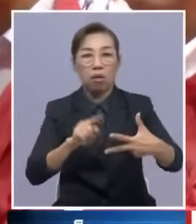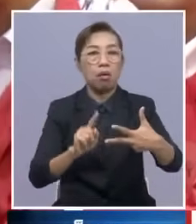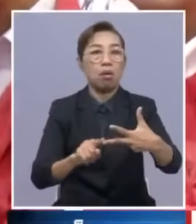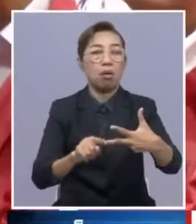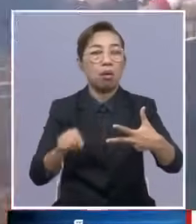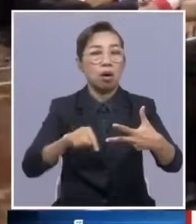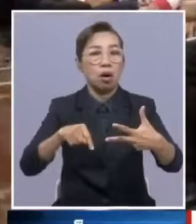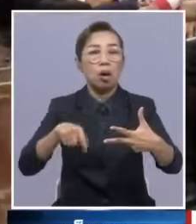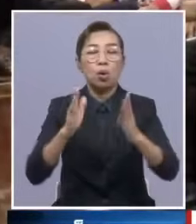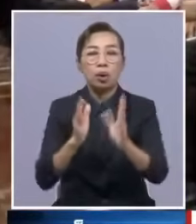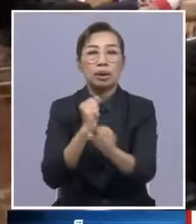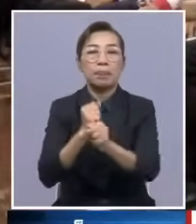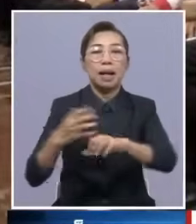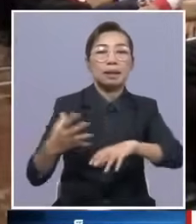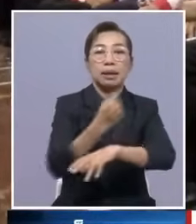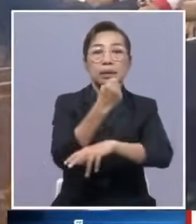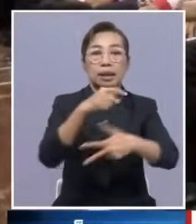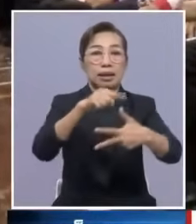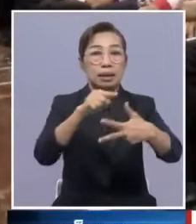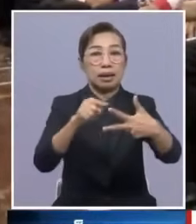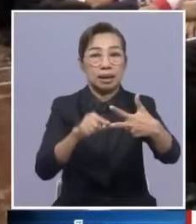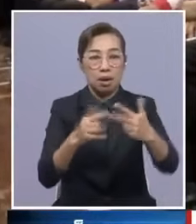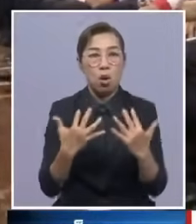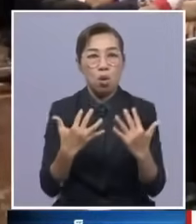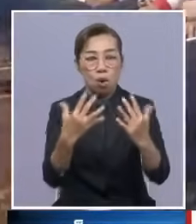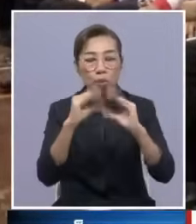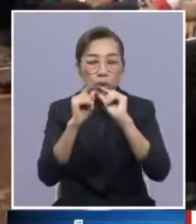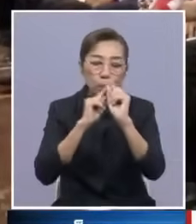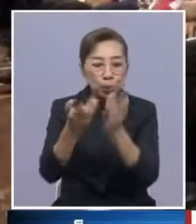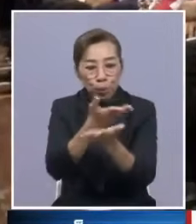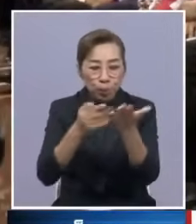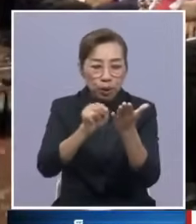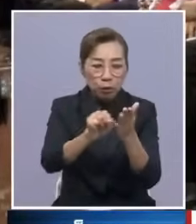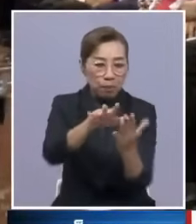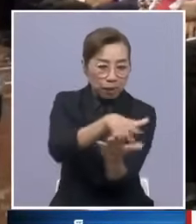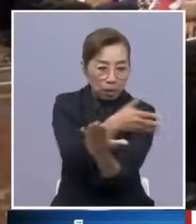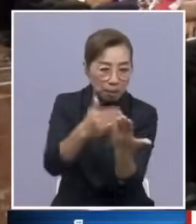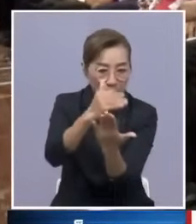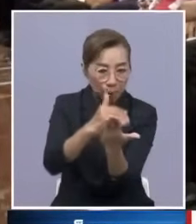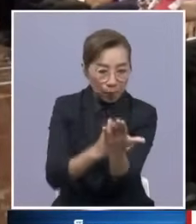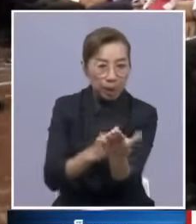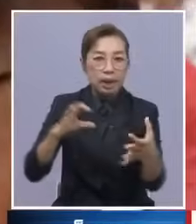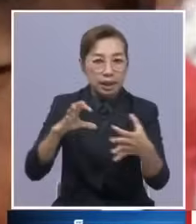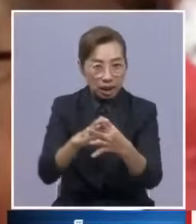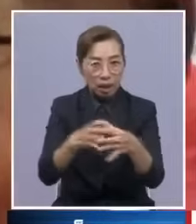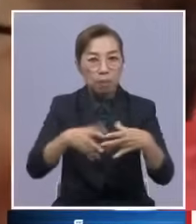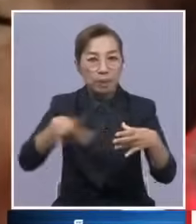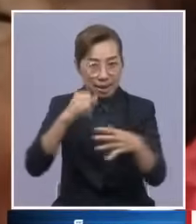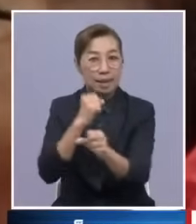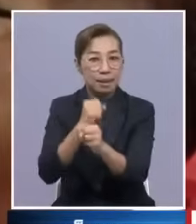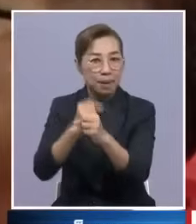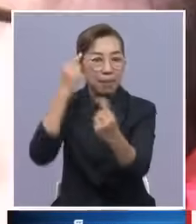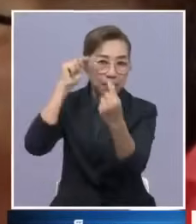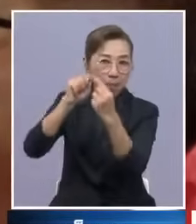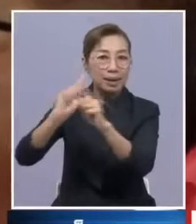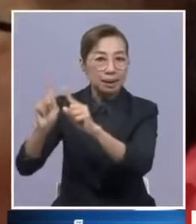ที่เป็นข้าราชการการเมืองวันนี้ทั้ง3กลุ่มเนี่ยจะได้มานั่งพูดคุยกันเพื่อกำหนดอนาคตของพรรคร่วมกันแต่คงไม่ลงรายละเอียด